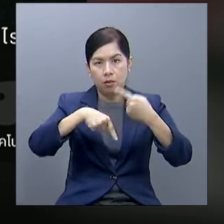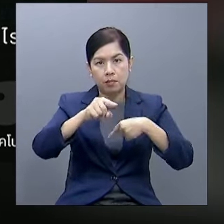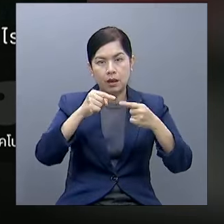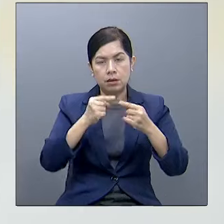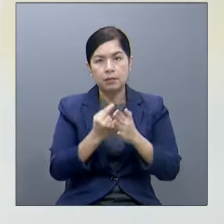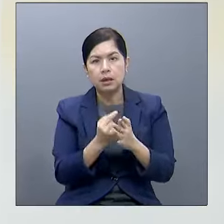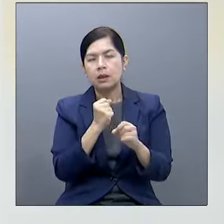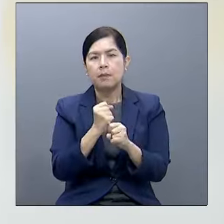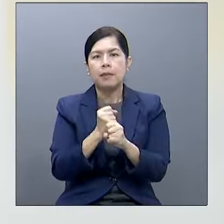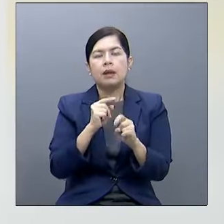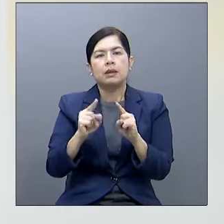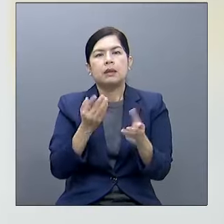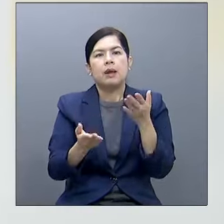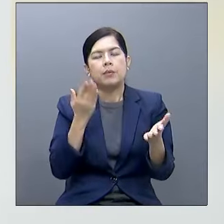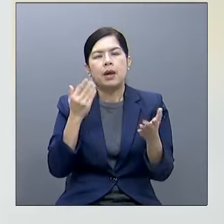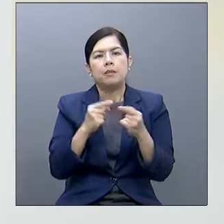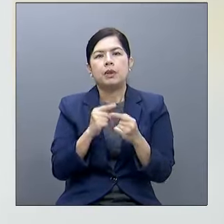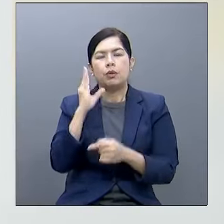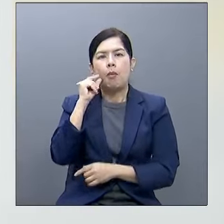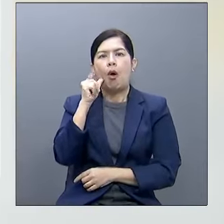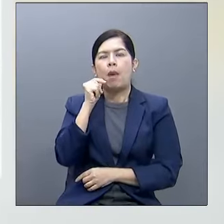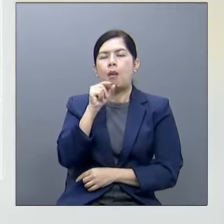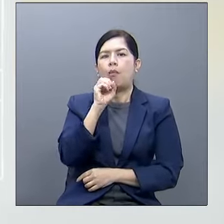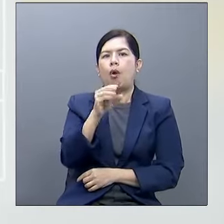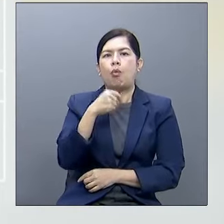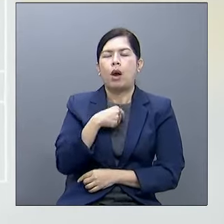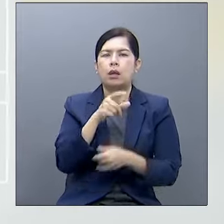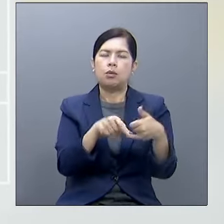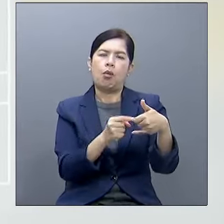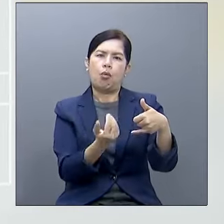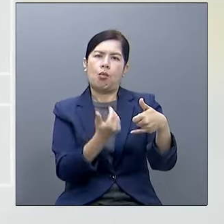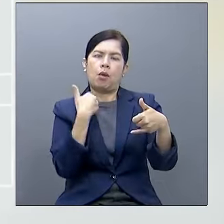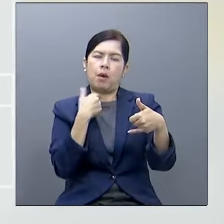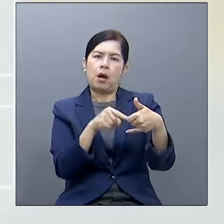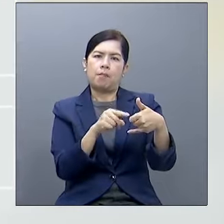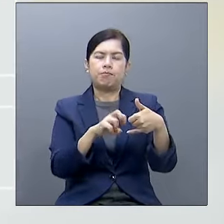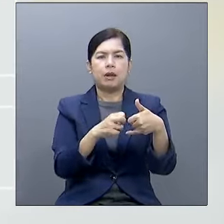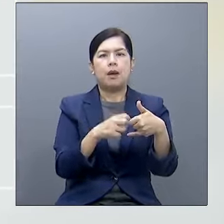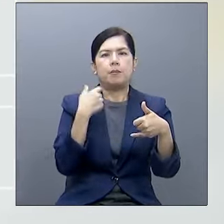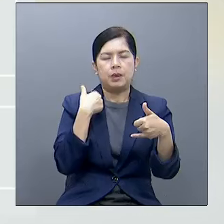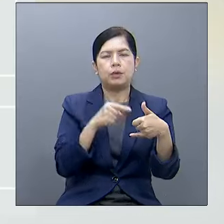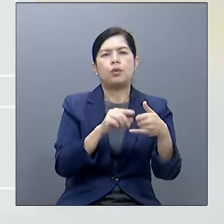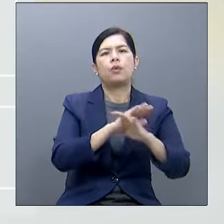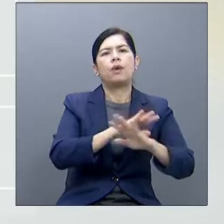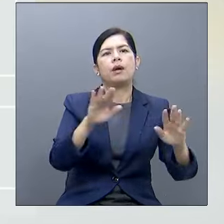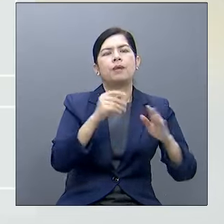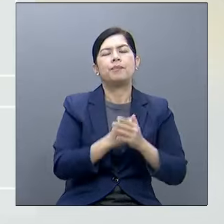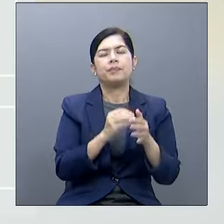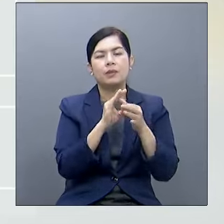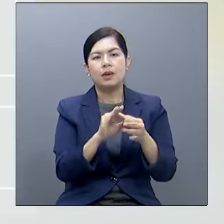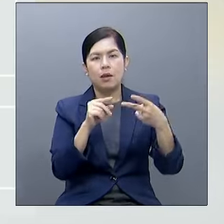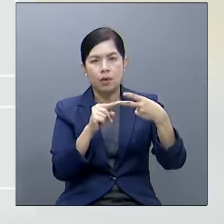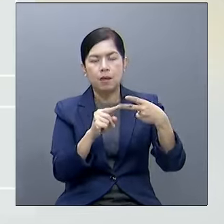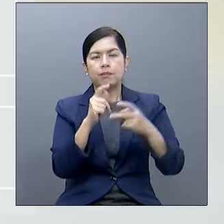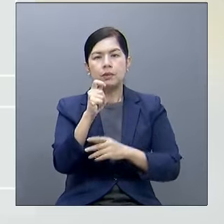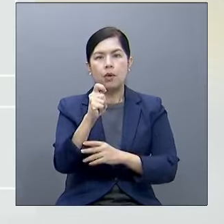านนู่นนี่นั่นอะไรเงี้ยพ่อแม่ก็บอกเฮ้ยอย่างเงี้ยลูกฉันเสียเปรียบก็บอกล้างสัญญาอันนี้คือในเรื่องของทางแพ่งทีนี้ทางอาญาที่เราได้ยินเนี่